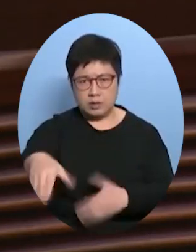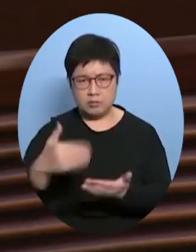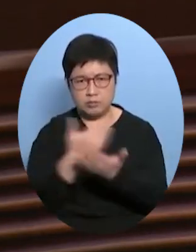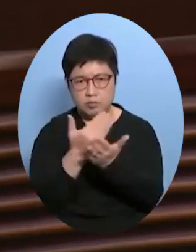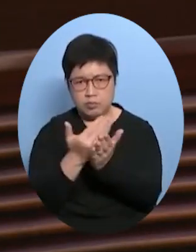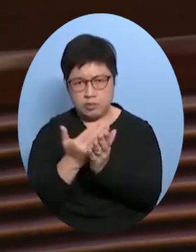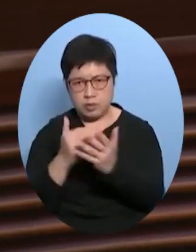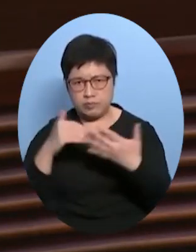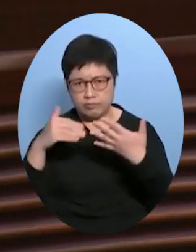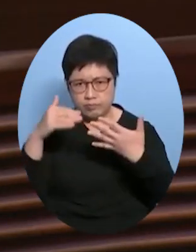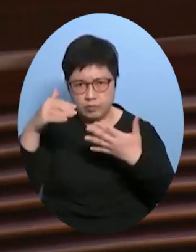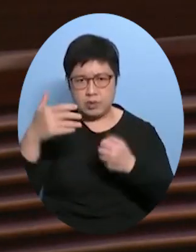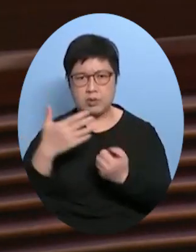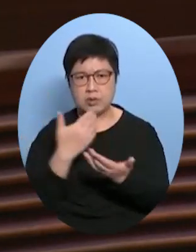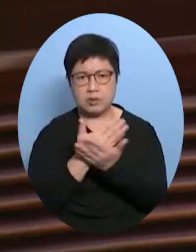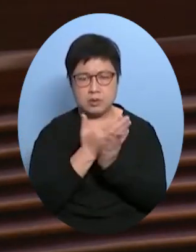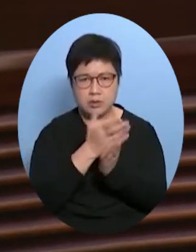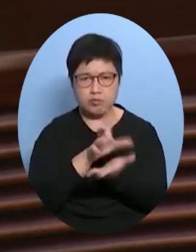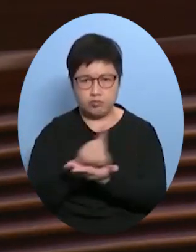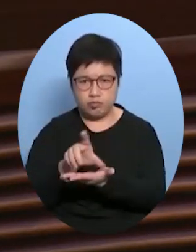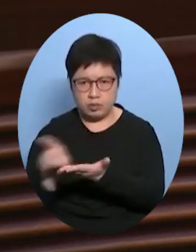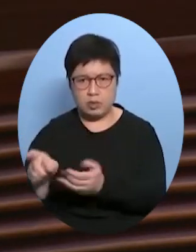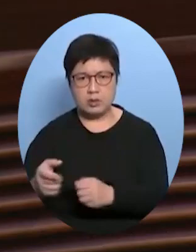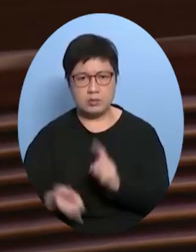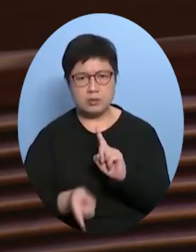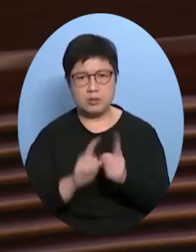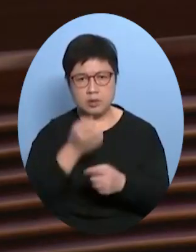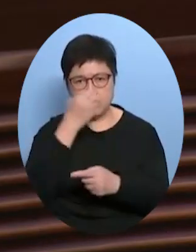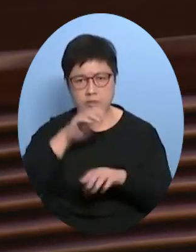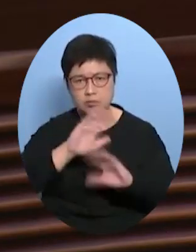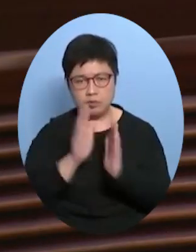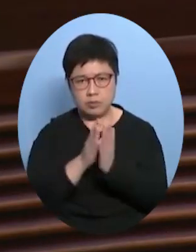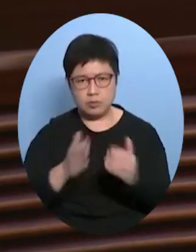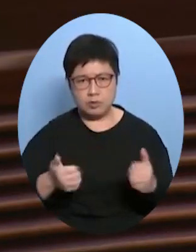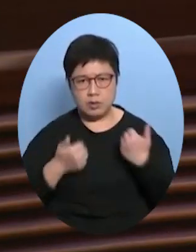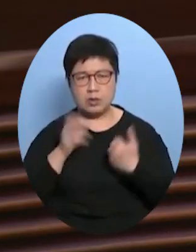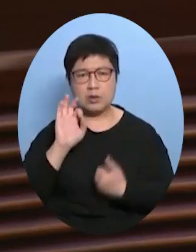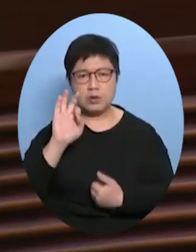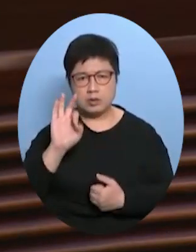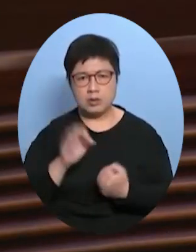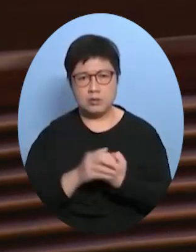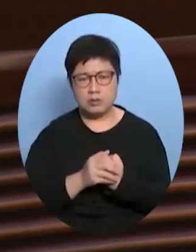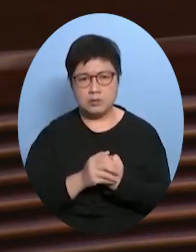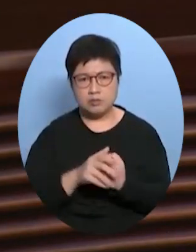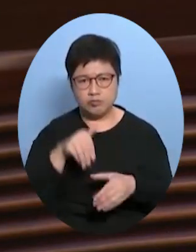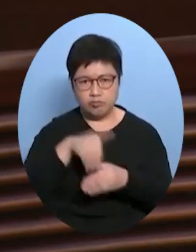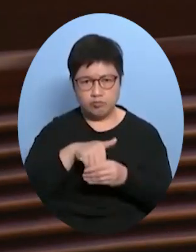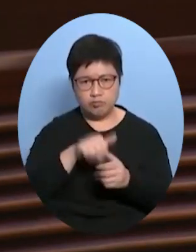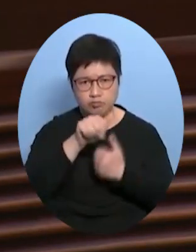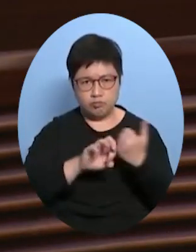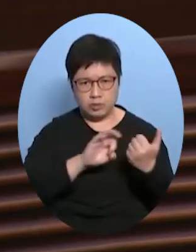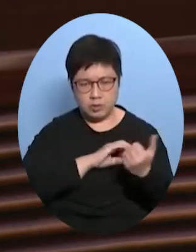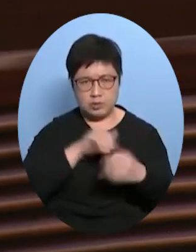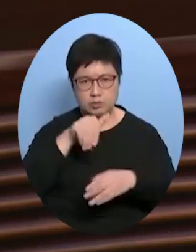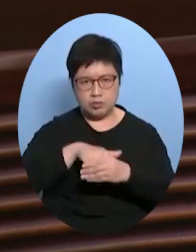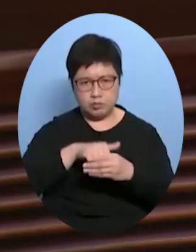階層、各領域，亦都能夠最代表香港的整體利益， 因此選委會選舉產生較